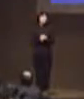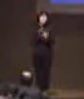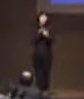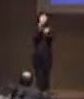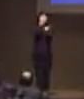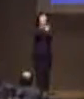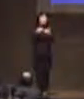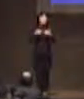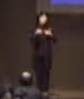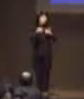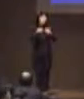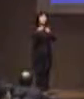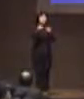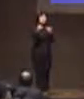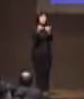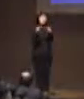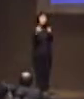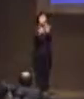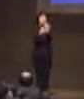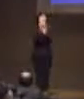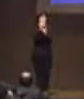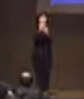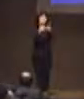防災推進国民大会